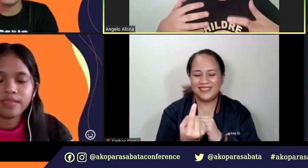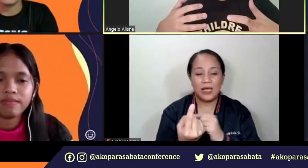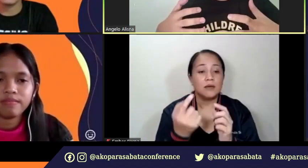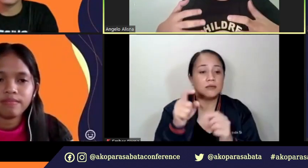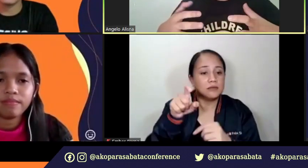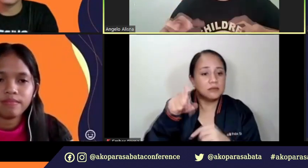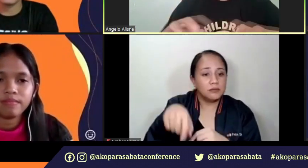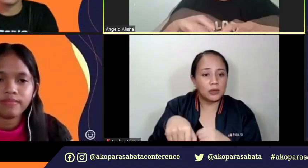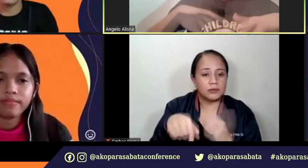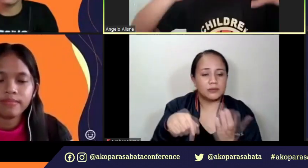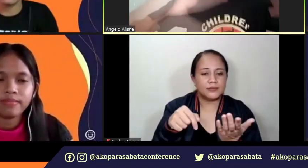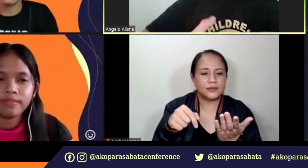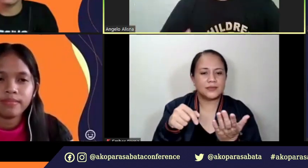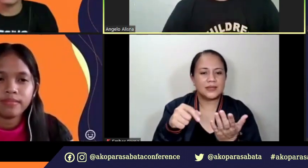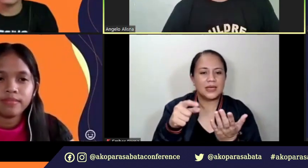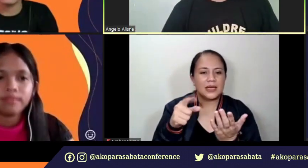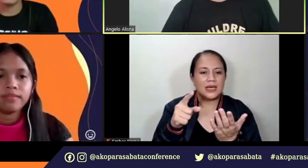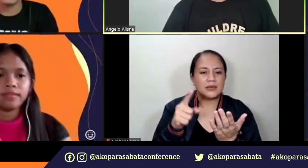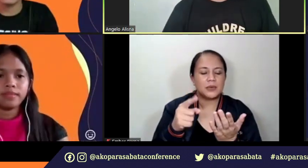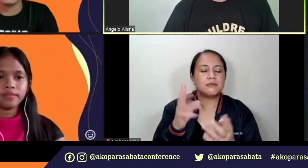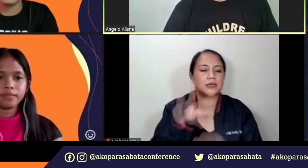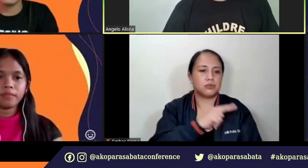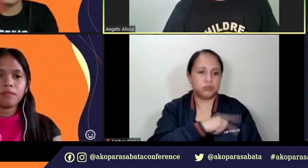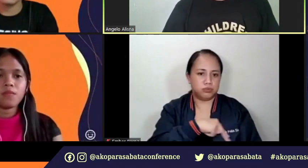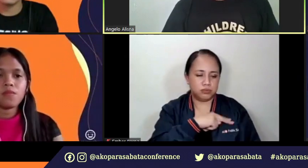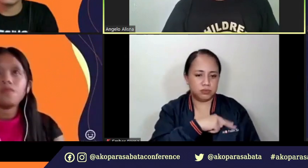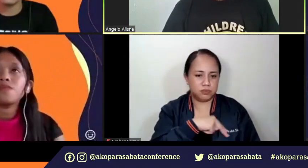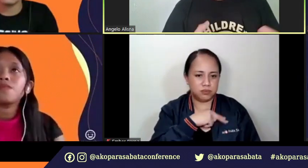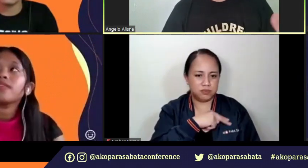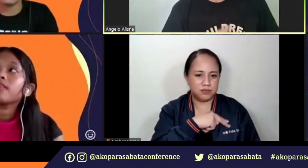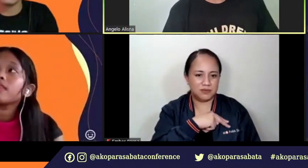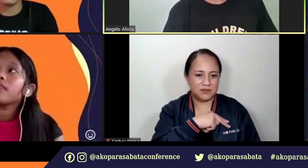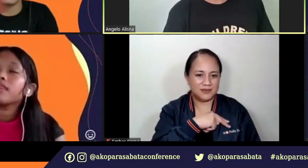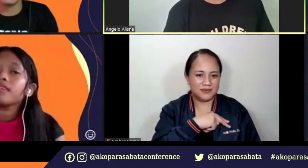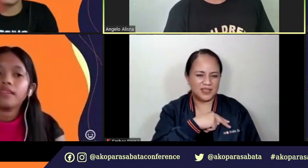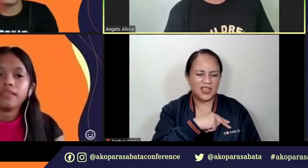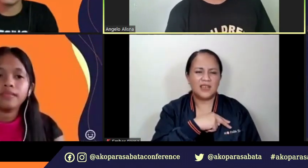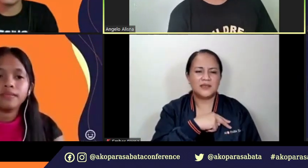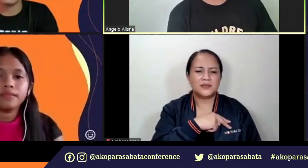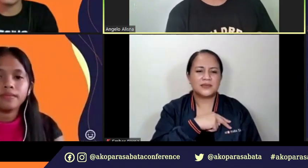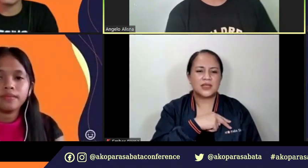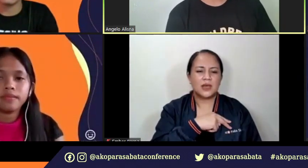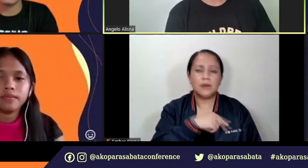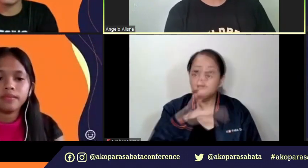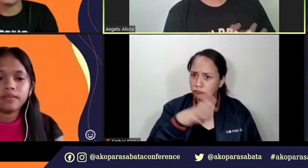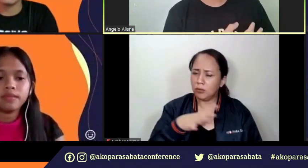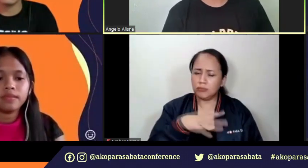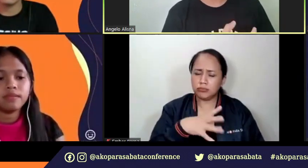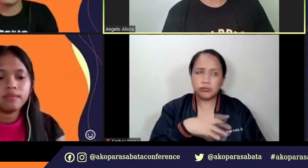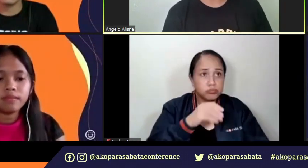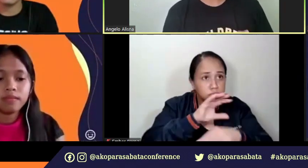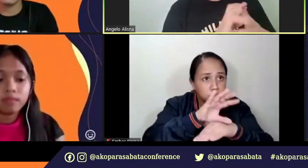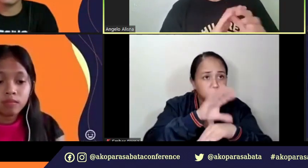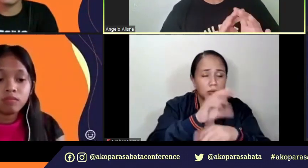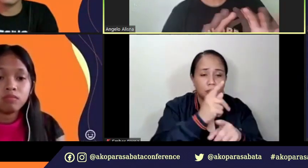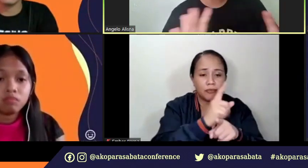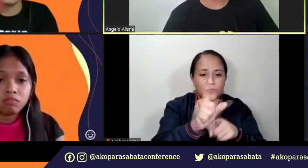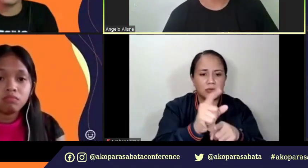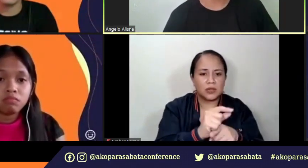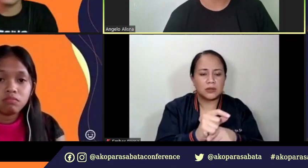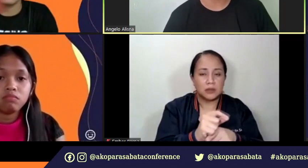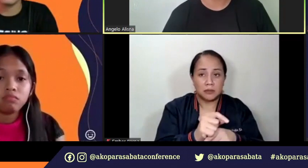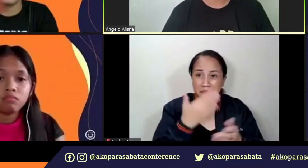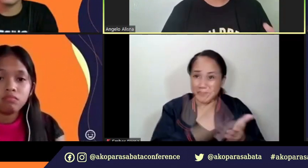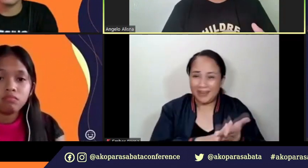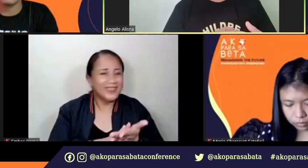maging, para maging natural lang tayo na it's okay na mag-consult tayo doon sa mga professionals and walang masama